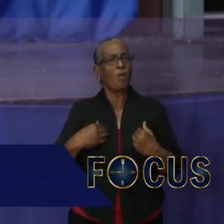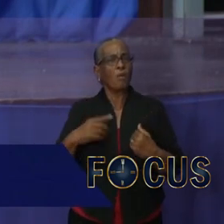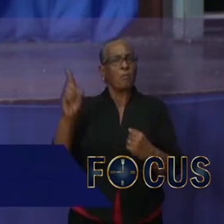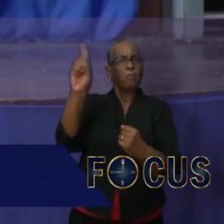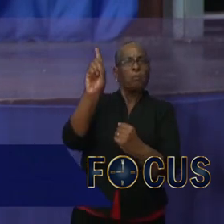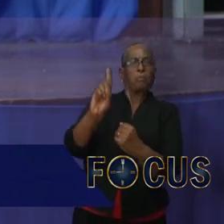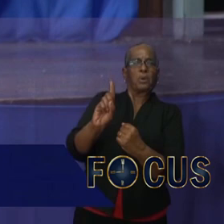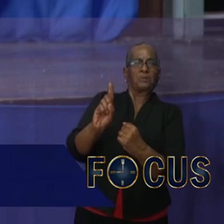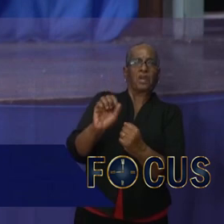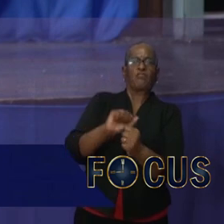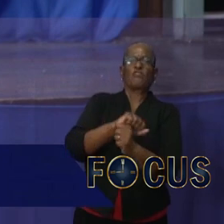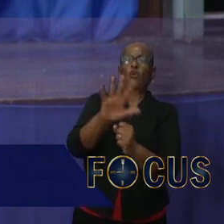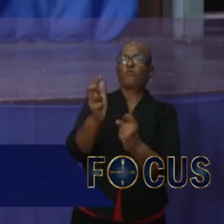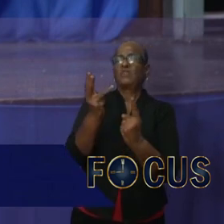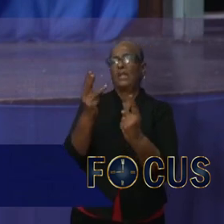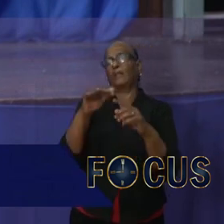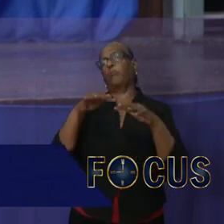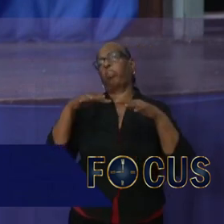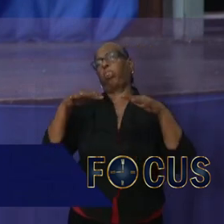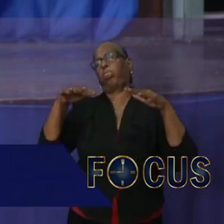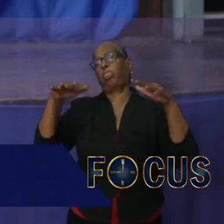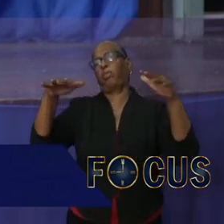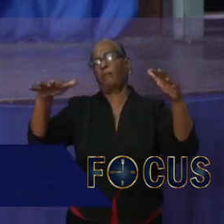de COVID-19-pandemie.